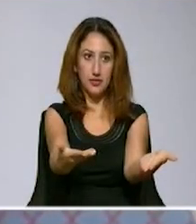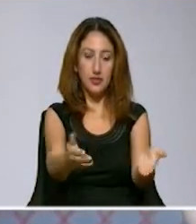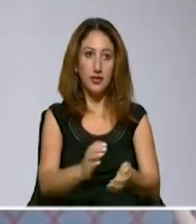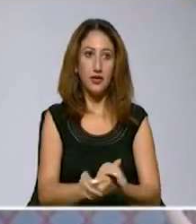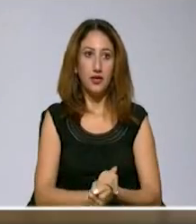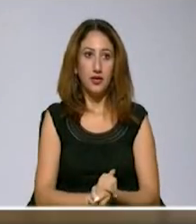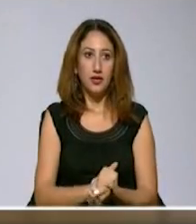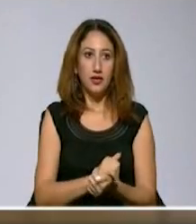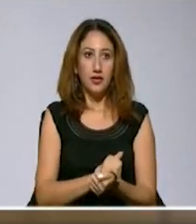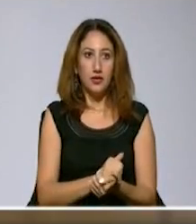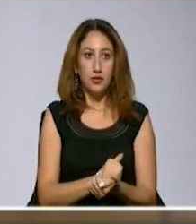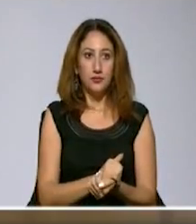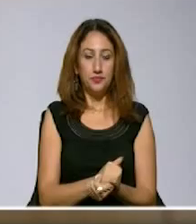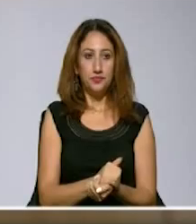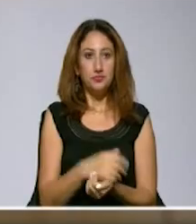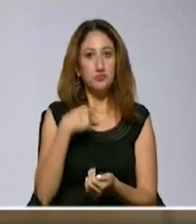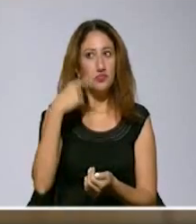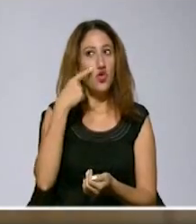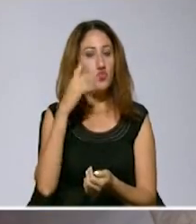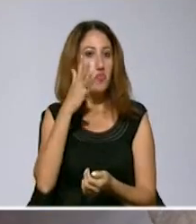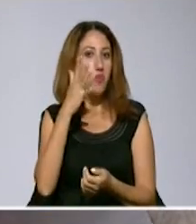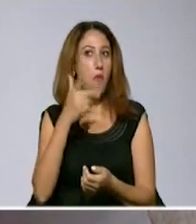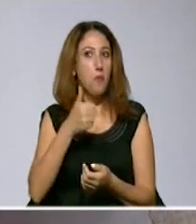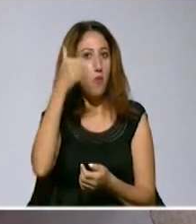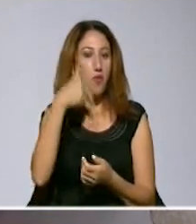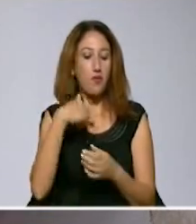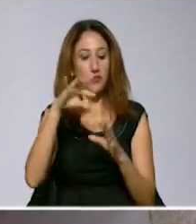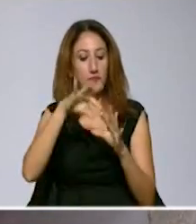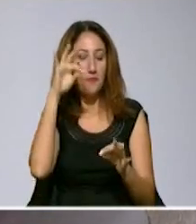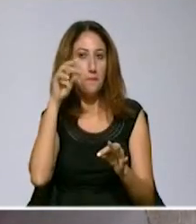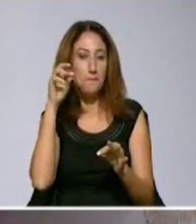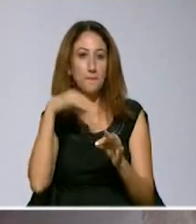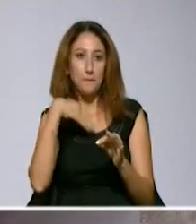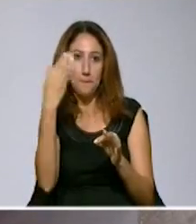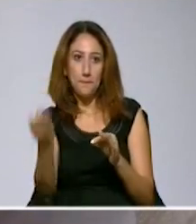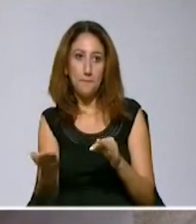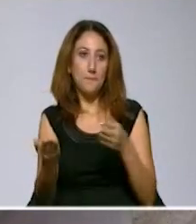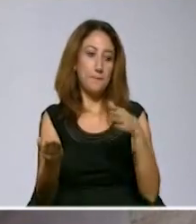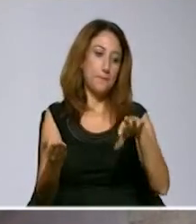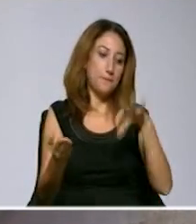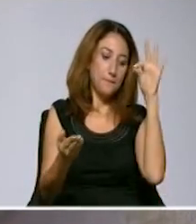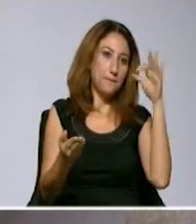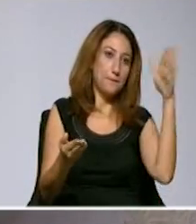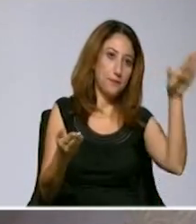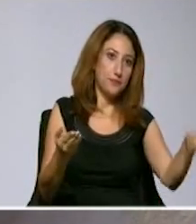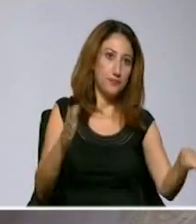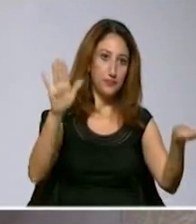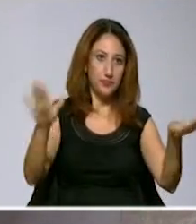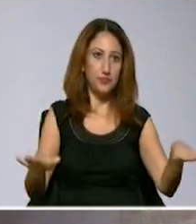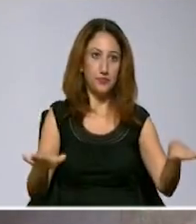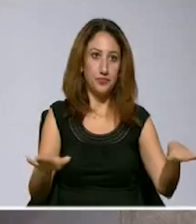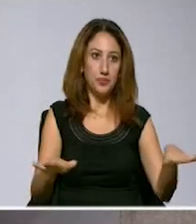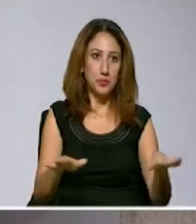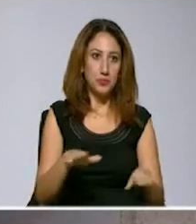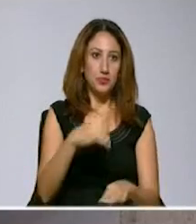في الاثنين، مثلا بتوقع ان هو الكارت بتاعك وكارت بتوقع ان هو الكارت بتاع حضرتك. صح ولا لا ما تقوليش. يعني انا بتوقع ان العشرة التريفل دي